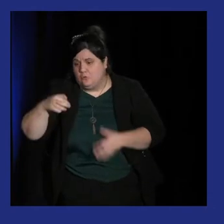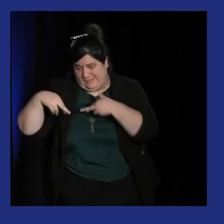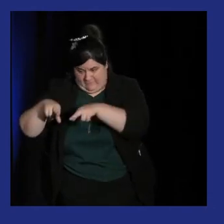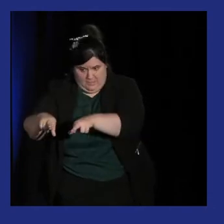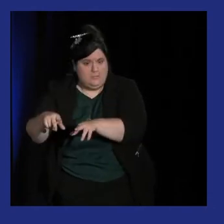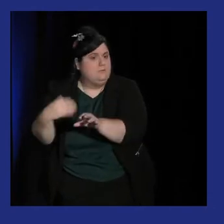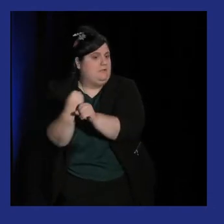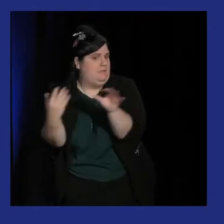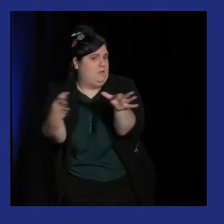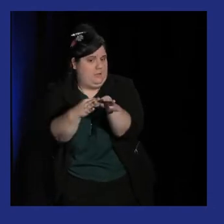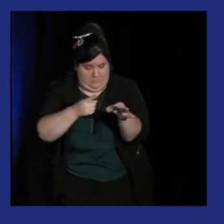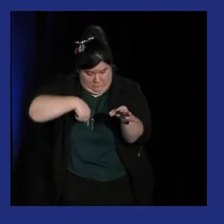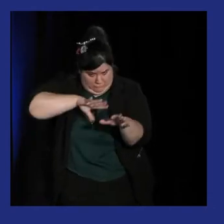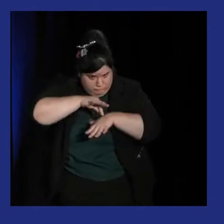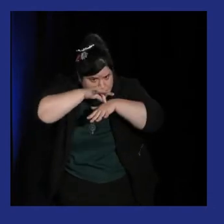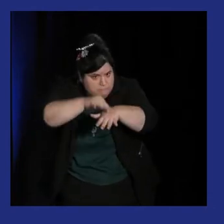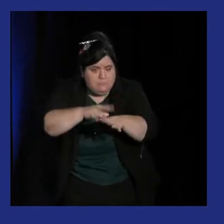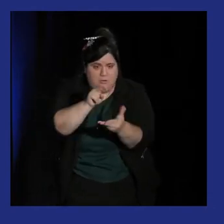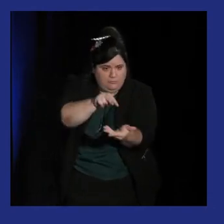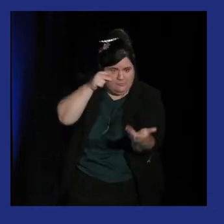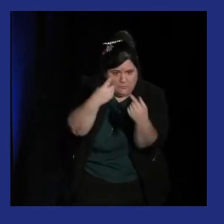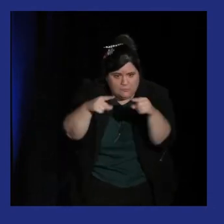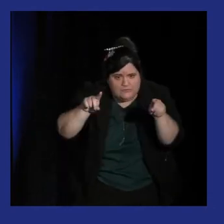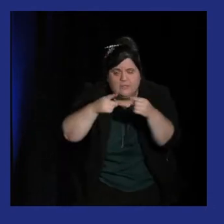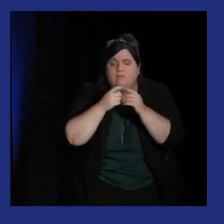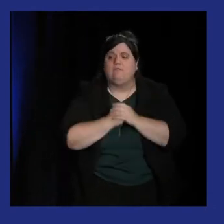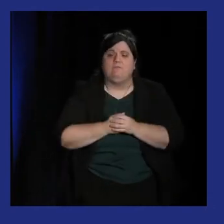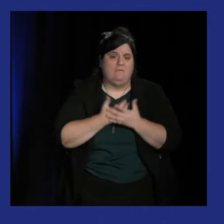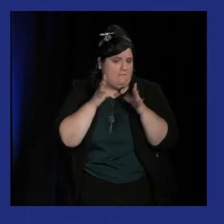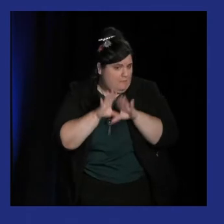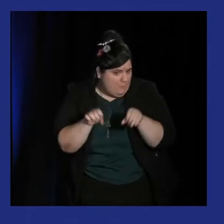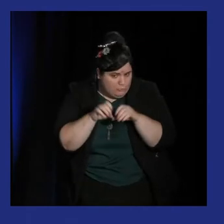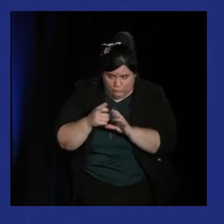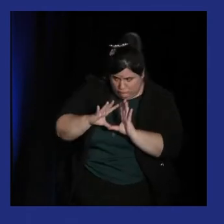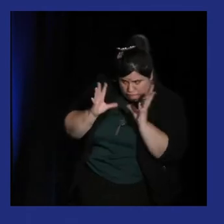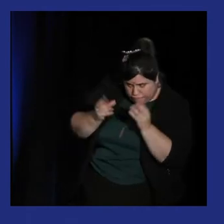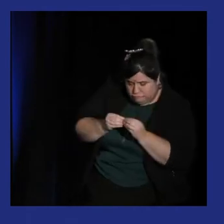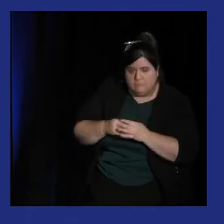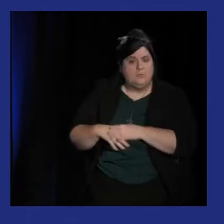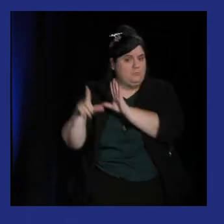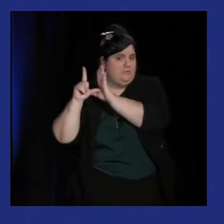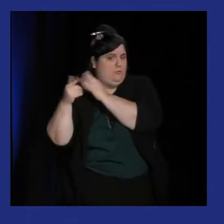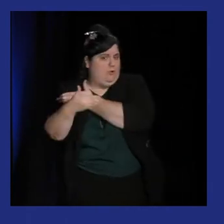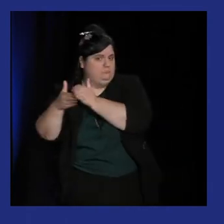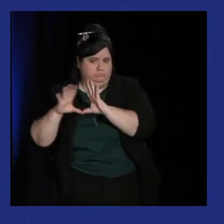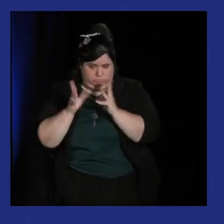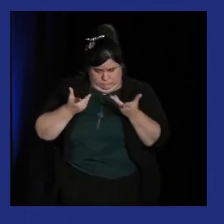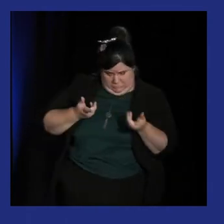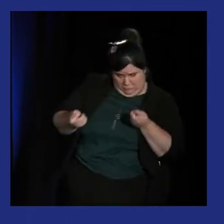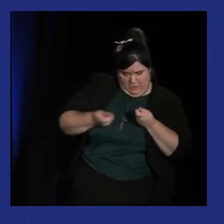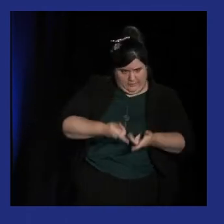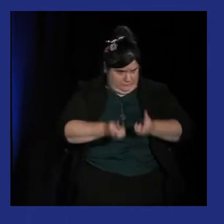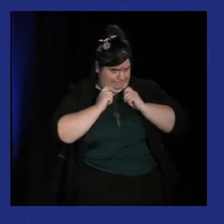accompagner la supervision musicale le la production exécutive de certains morceaux des aspects légaux bon voilà moi j'ai vraiment